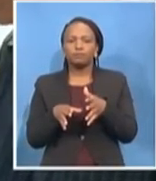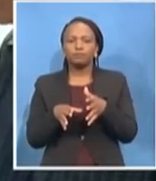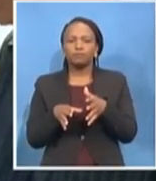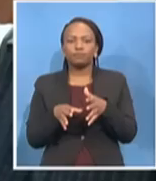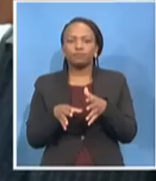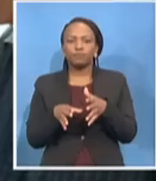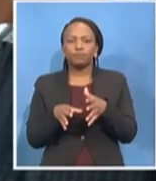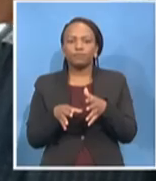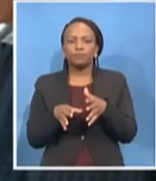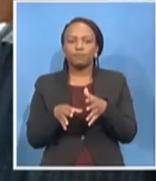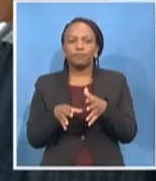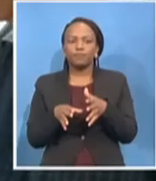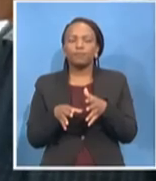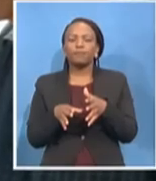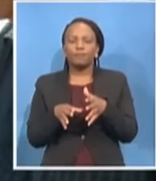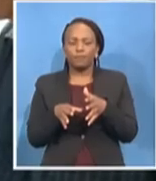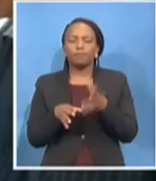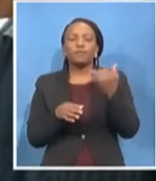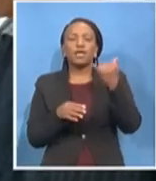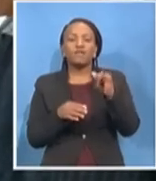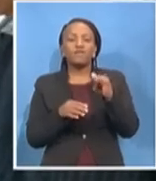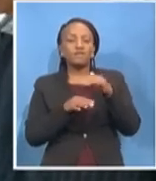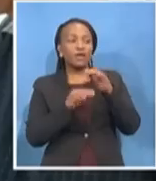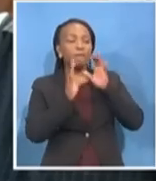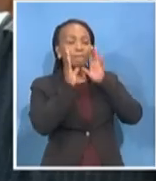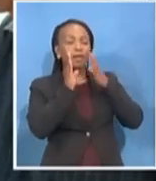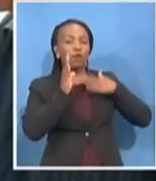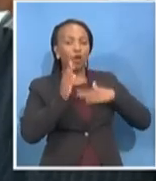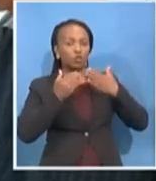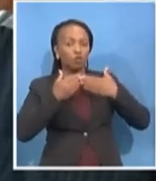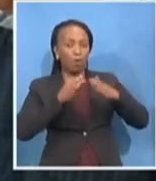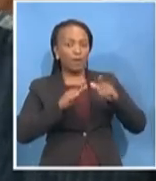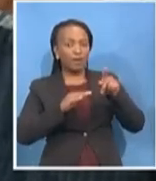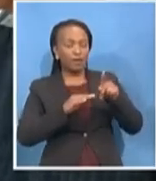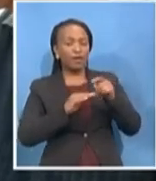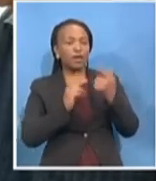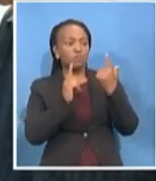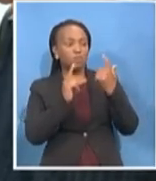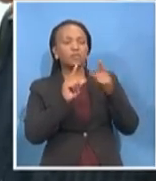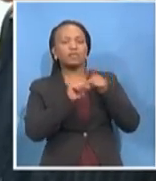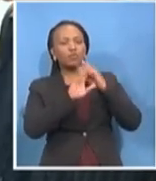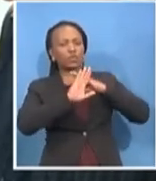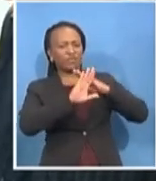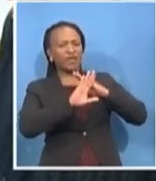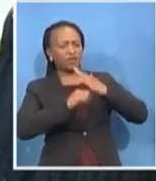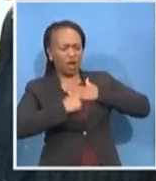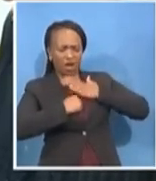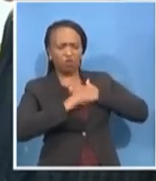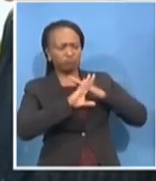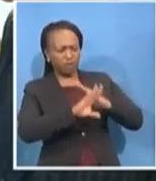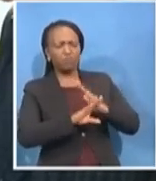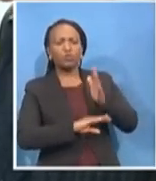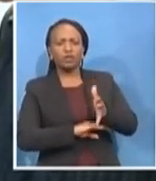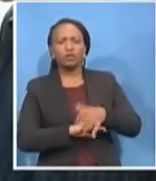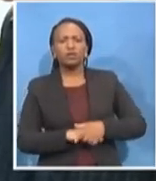julle te unite. South Africa must unite with the farmers. Now, that's why we say that our president